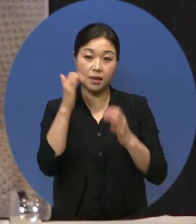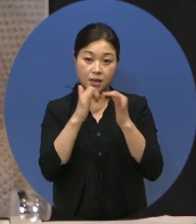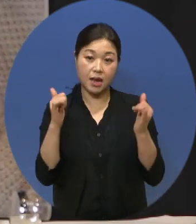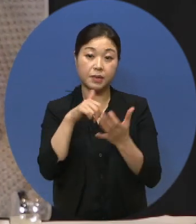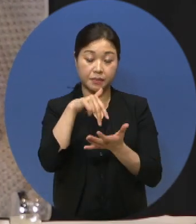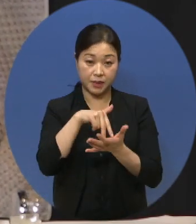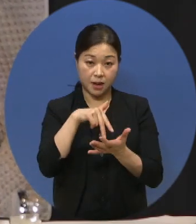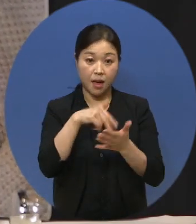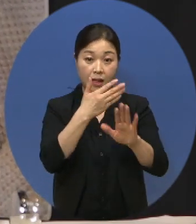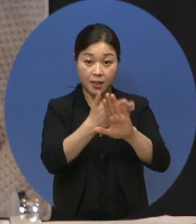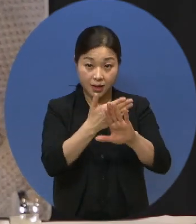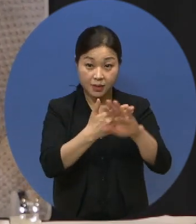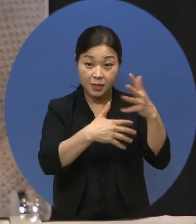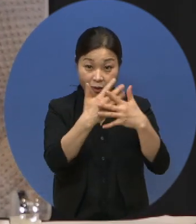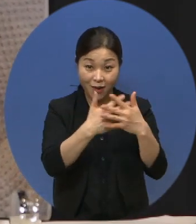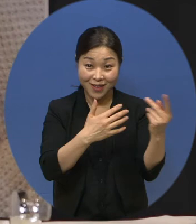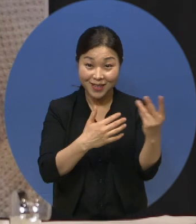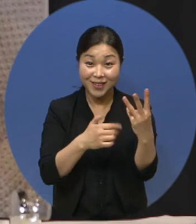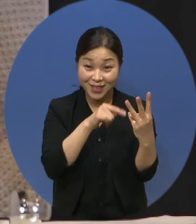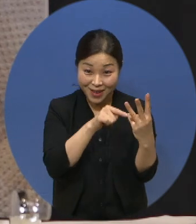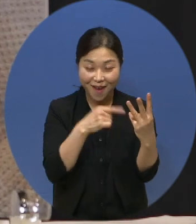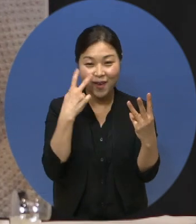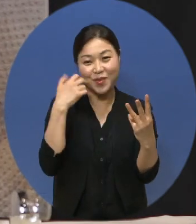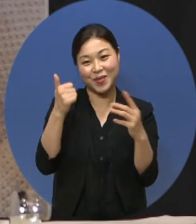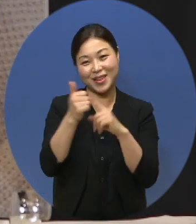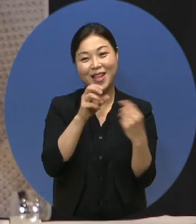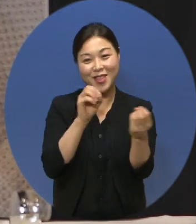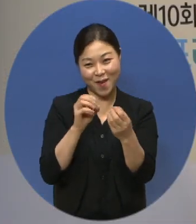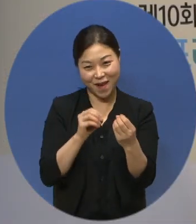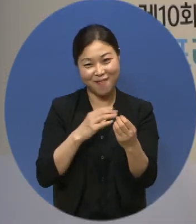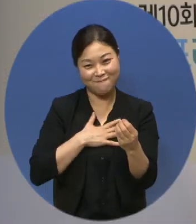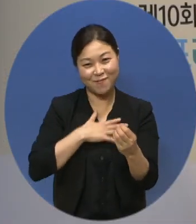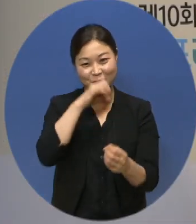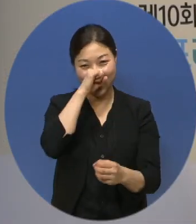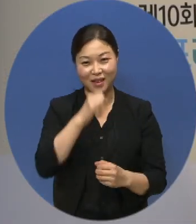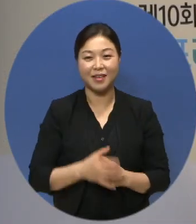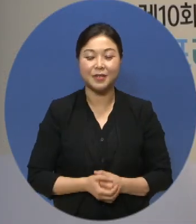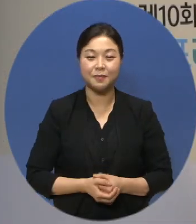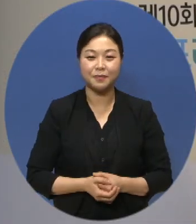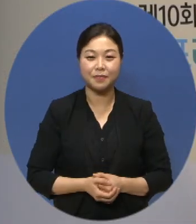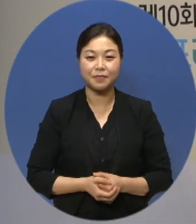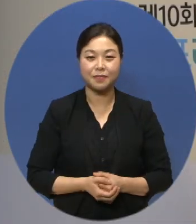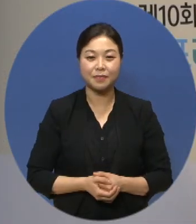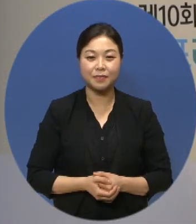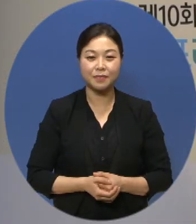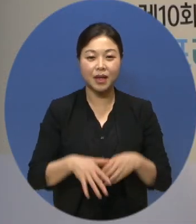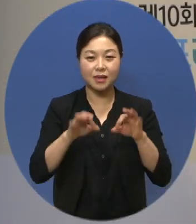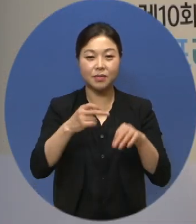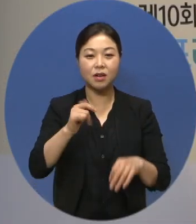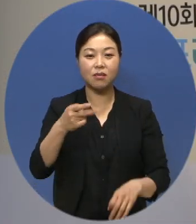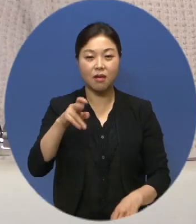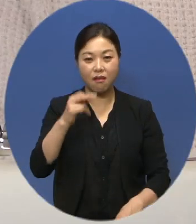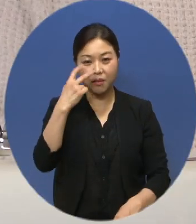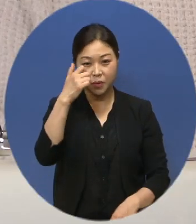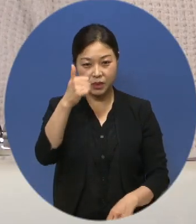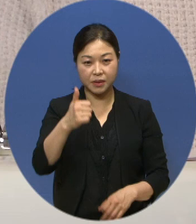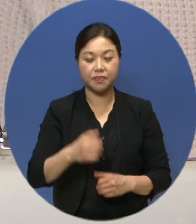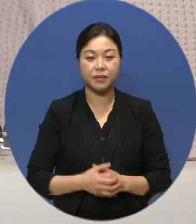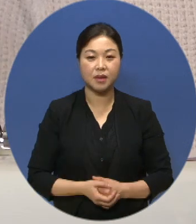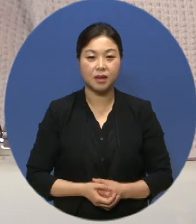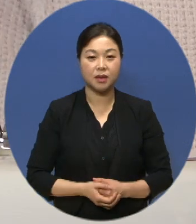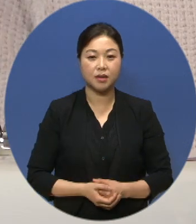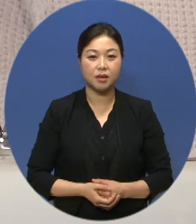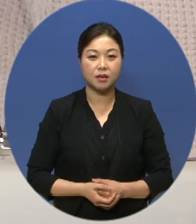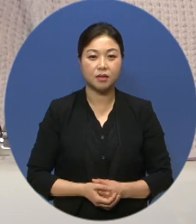이렇게 다른 새 작품들의 감독님들과 얘기할 수 있어서 너무 좋았습니다. 네, 우리 김선경 감독님.